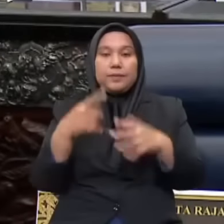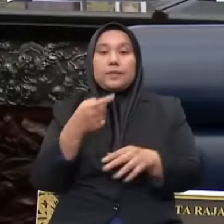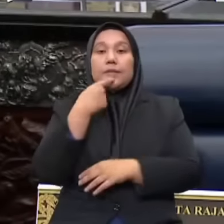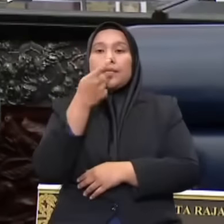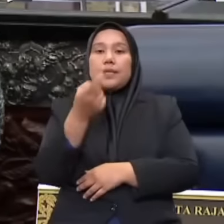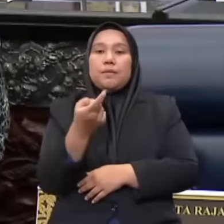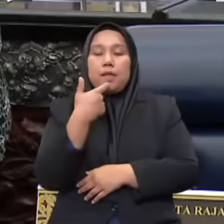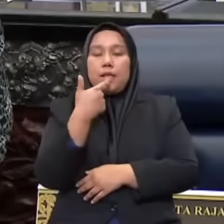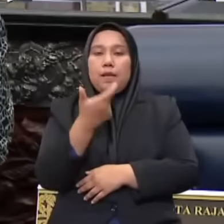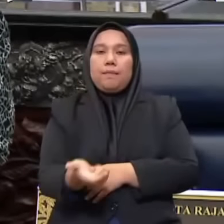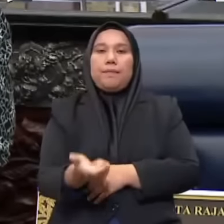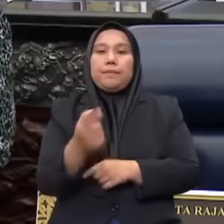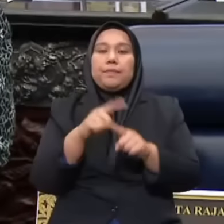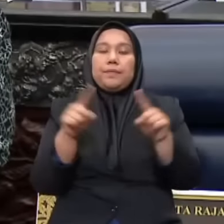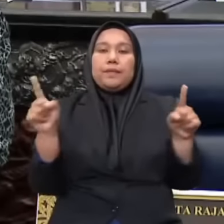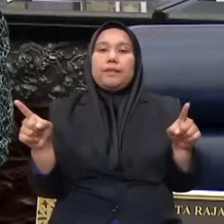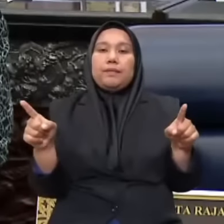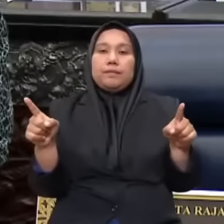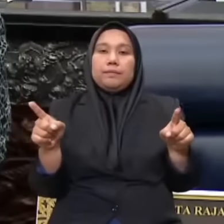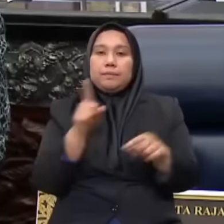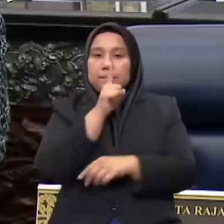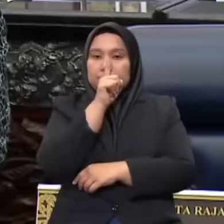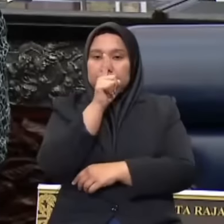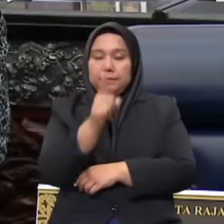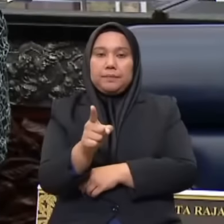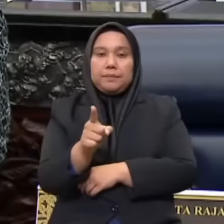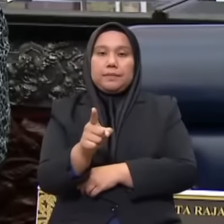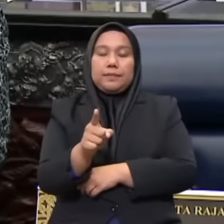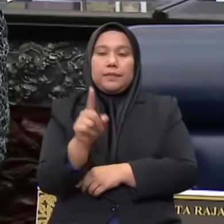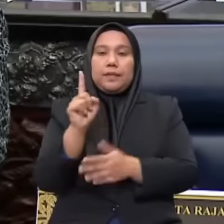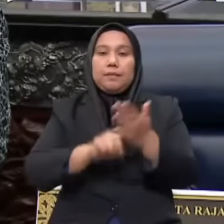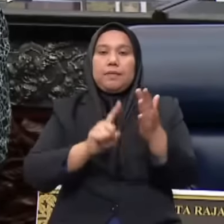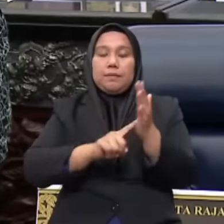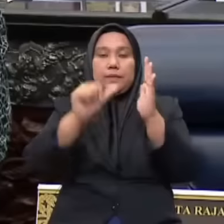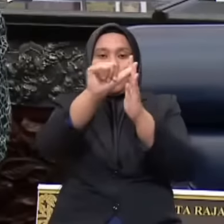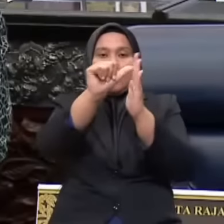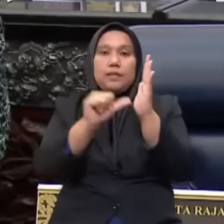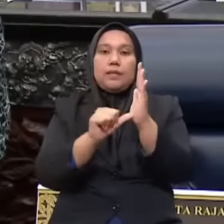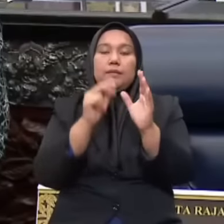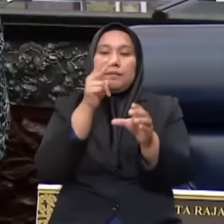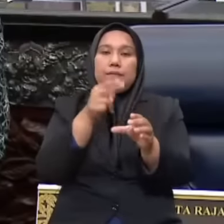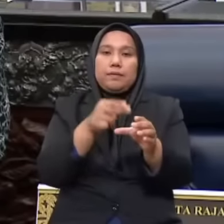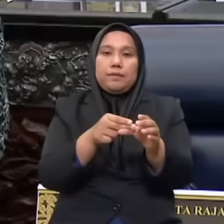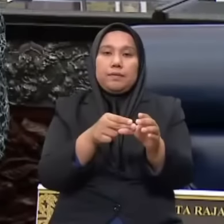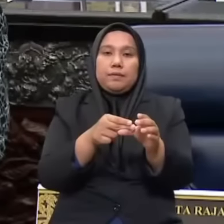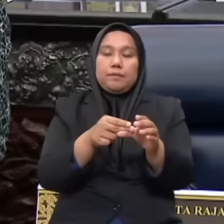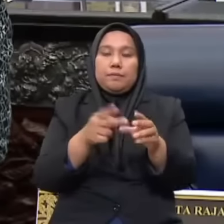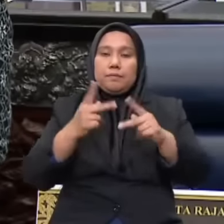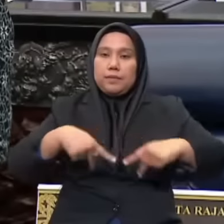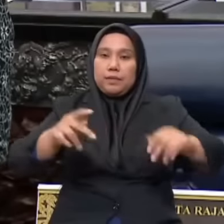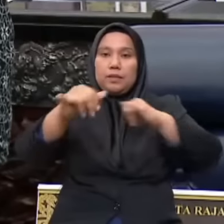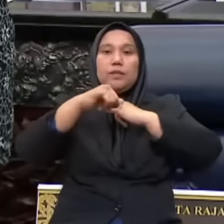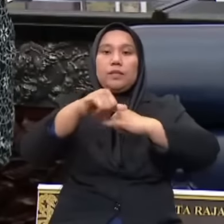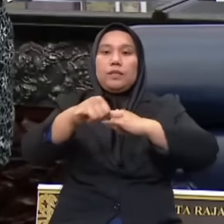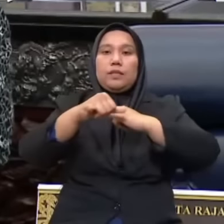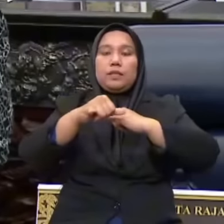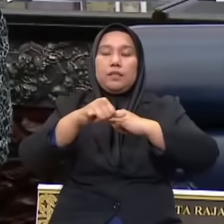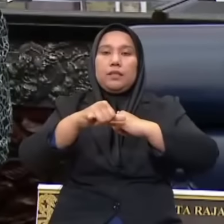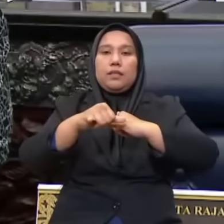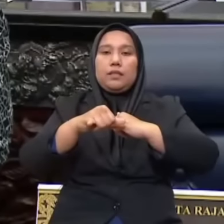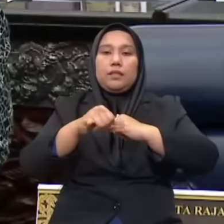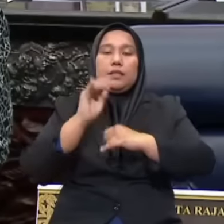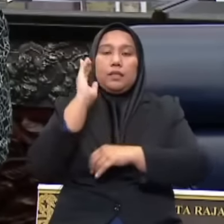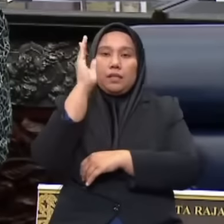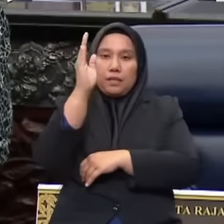lama. Tetapi sebenarnya sebarang akta yang melibatkan peluang saksama, dia akan